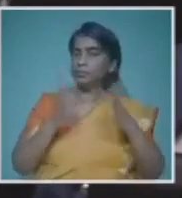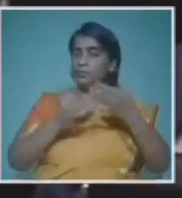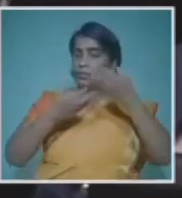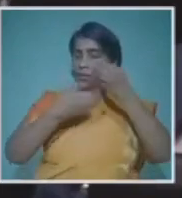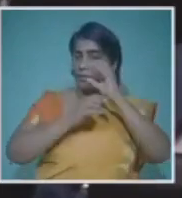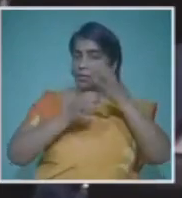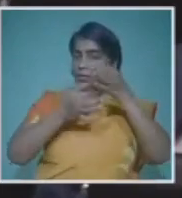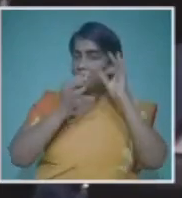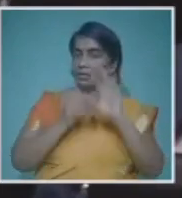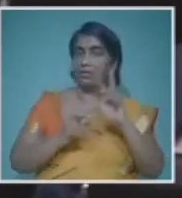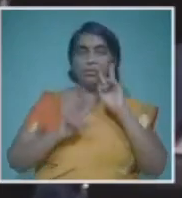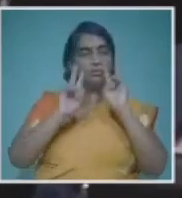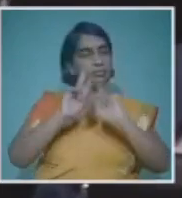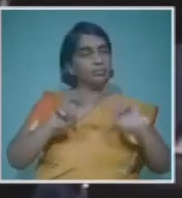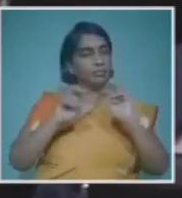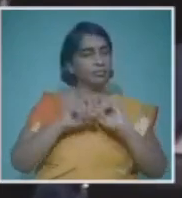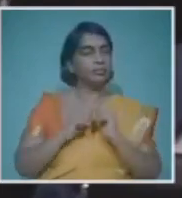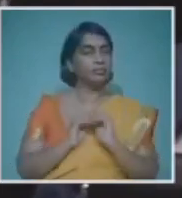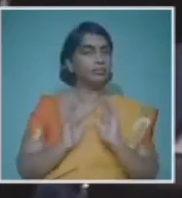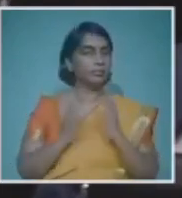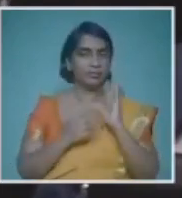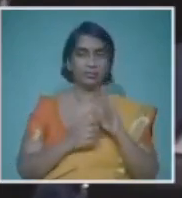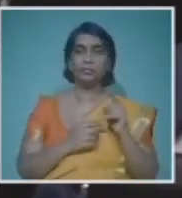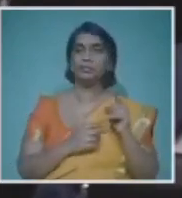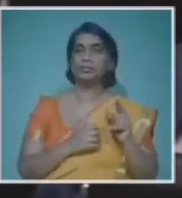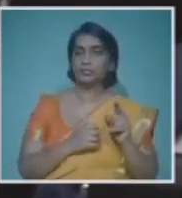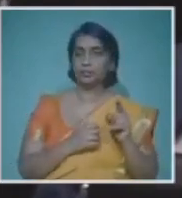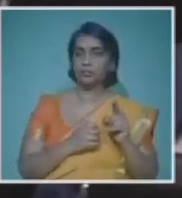විද්‍යාත්මක පරීක්ෂණයක් ආරම්භ කරලා තියෙනවා.